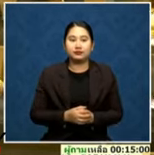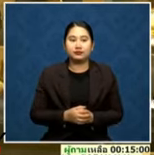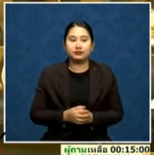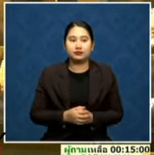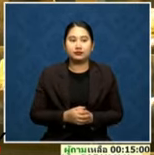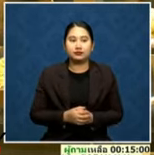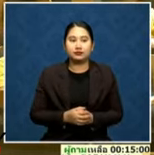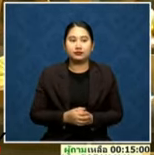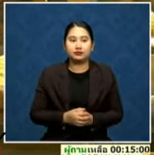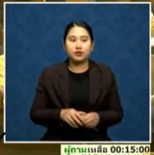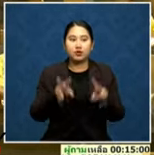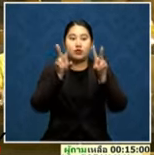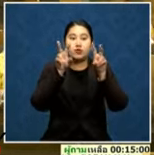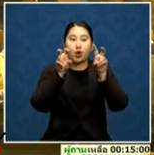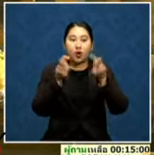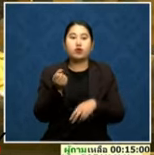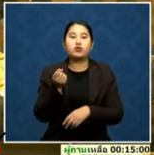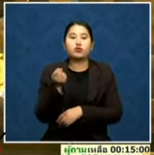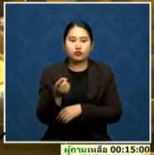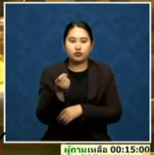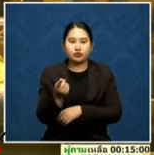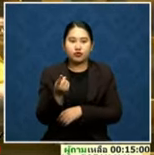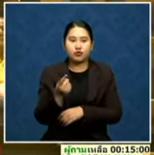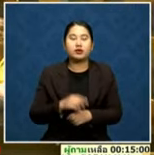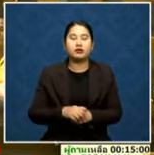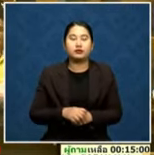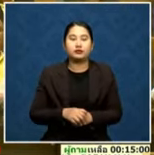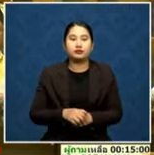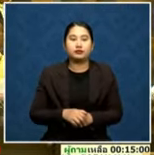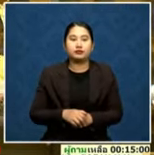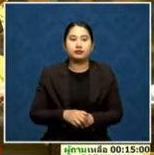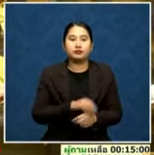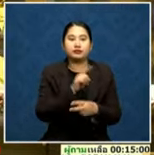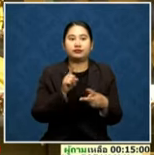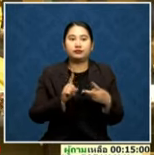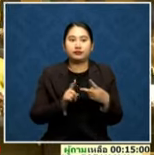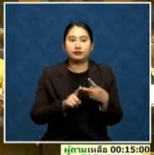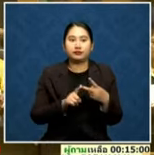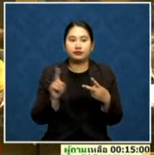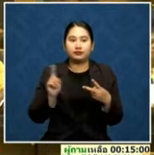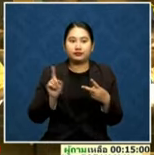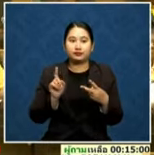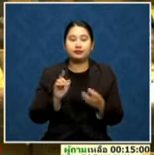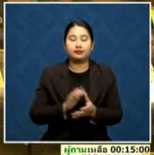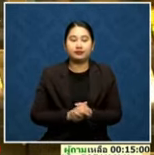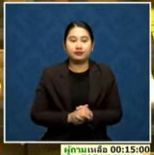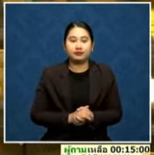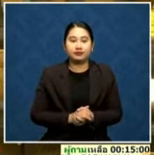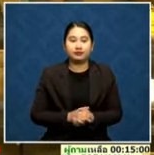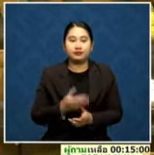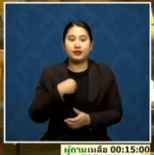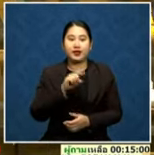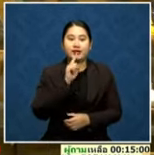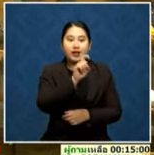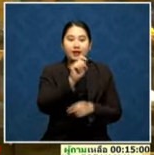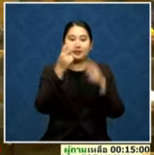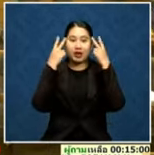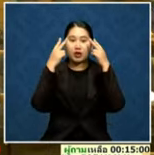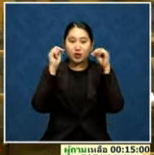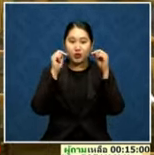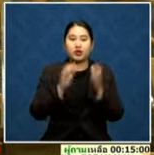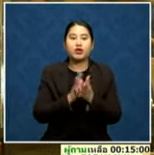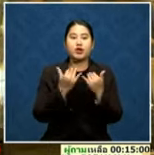เป็เรรู้สด ด้วยวัจยาที่สองครับซึ่ท่านนายุกติ